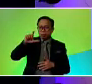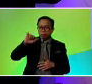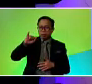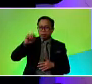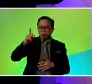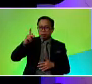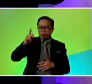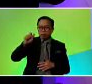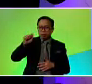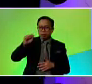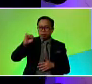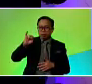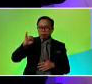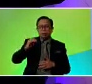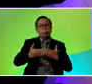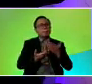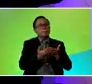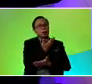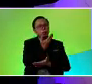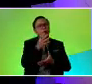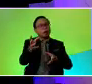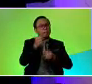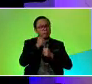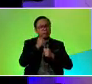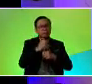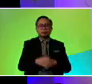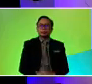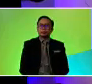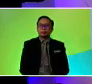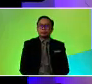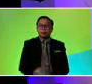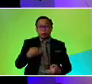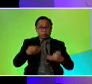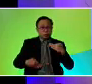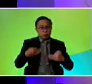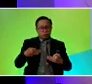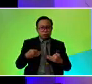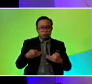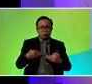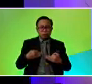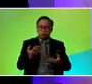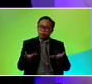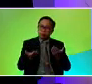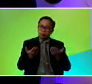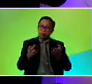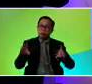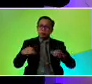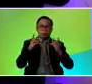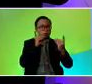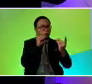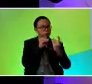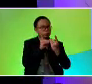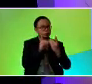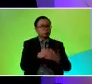ini yang terkini ya dan dekat sinilah dia mengambil kesempatan Oke sama ada fisika itu maknanya mungkin dibuat pertemuan